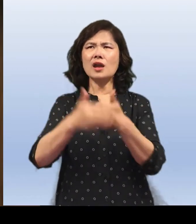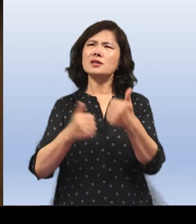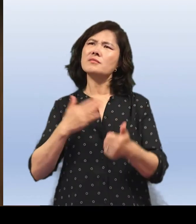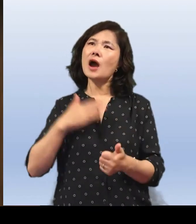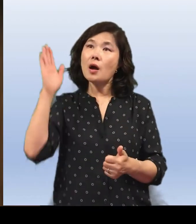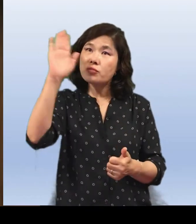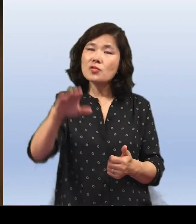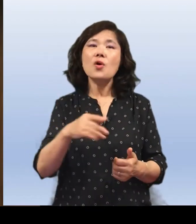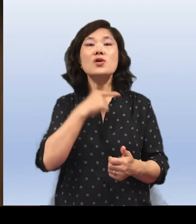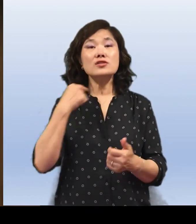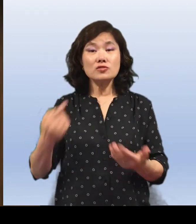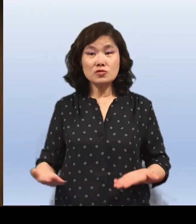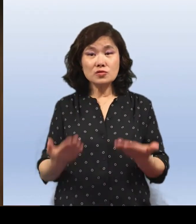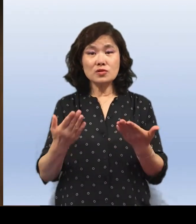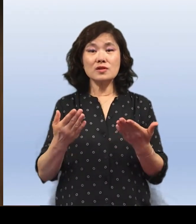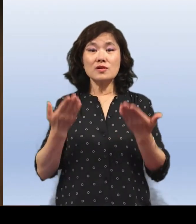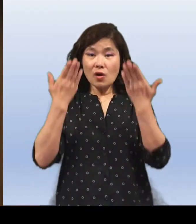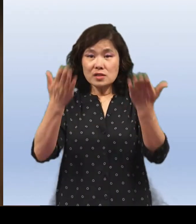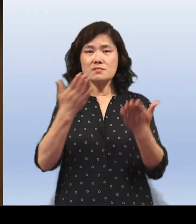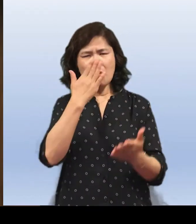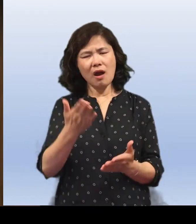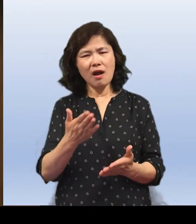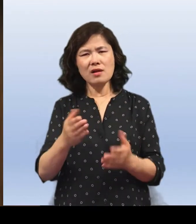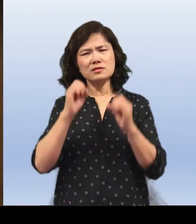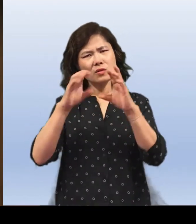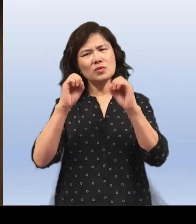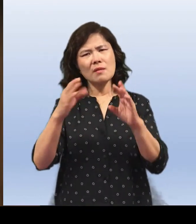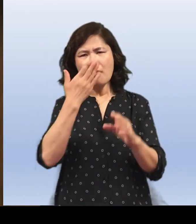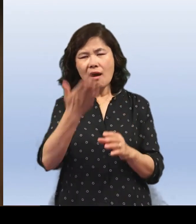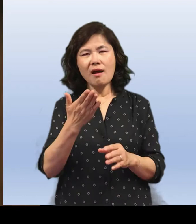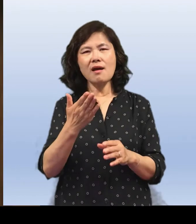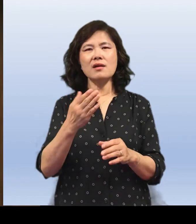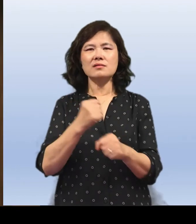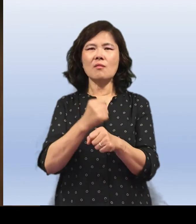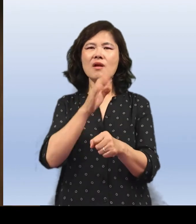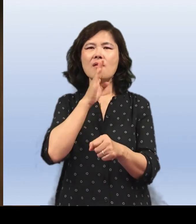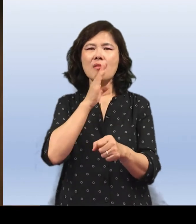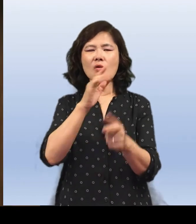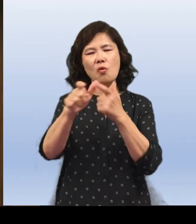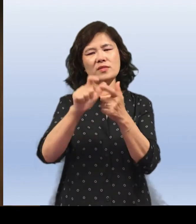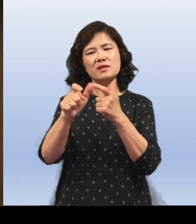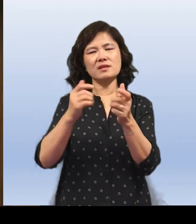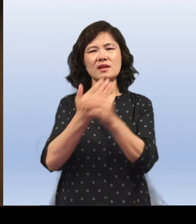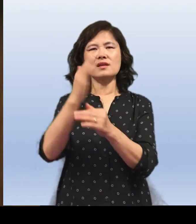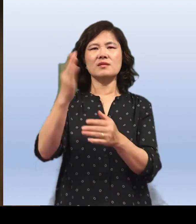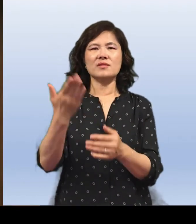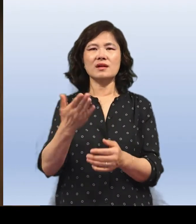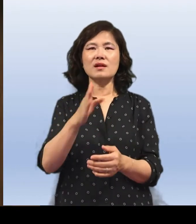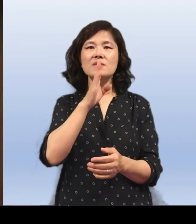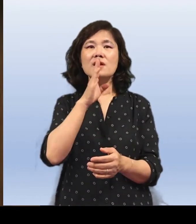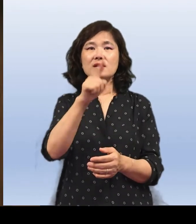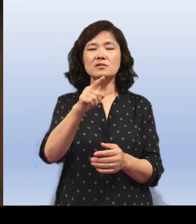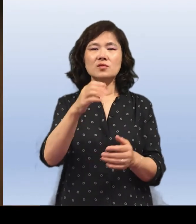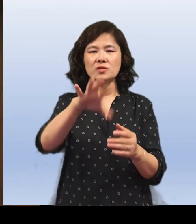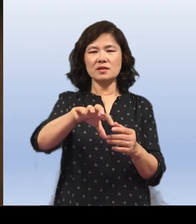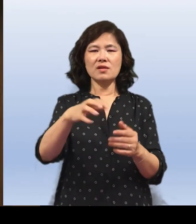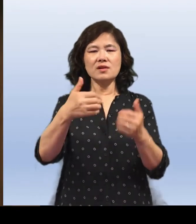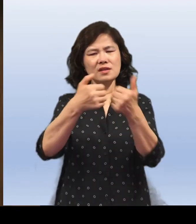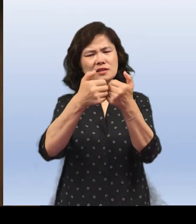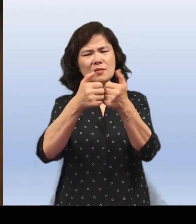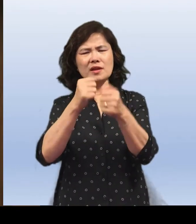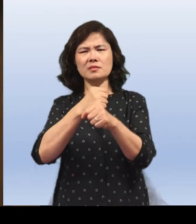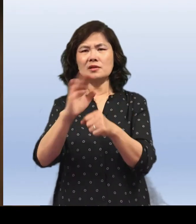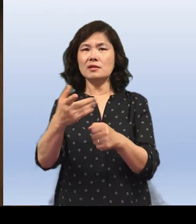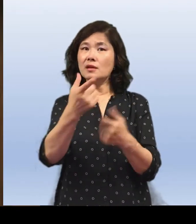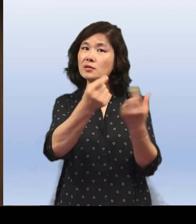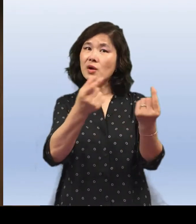선교사로 살아갈 수 있을까요? 큰 고민에 봉착했습니다. 그리고 거기 베이스 리더였던 선교사님과도 상담을 하면서 저는